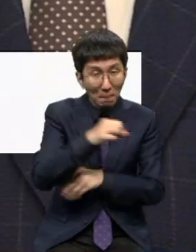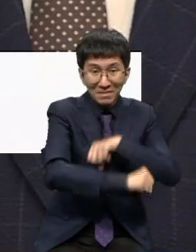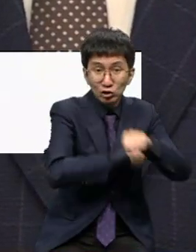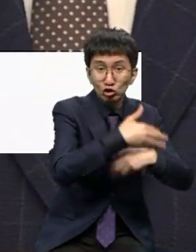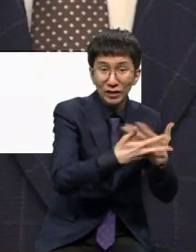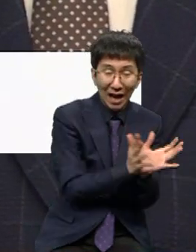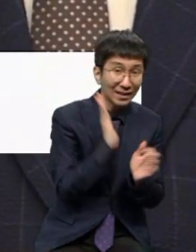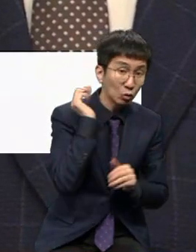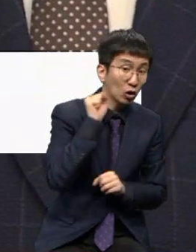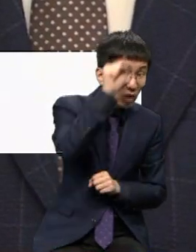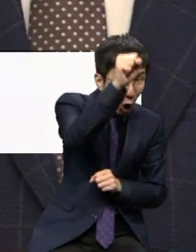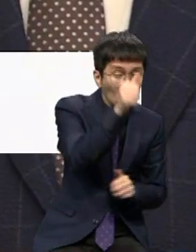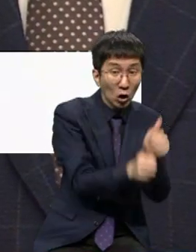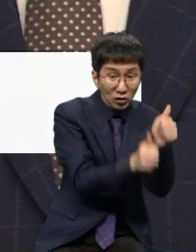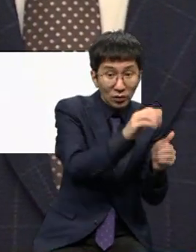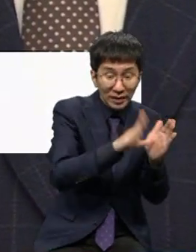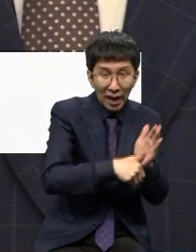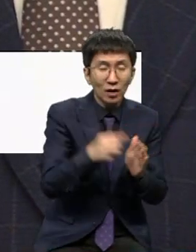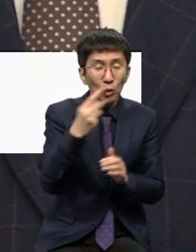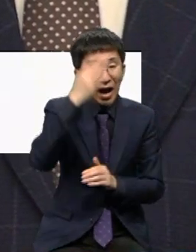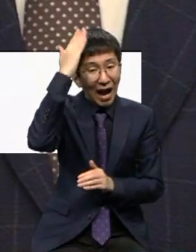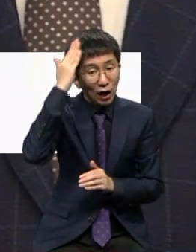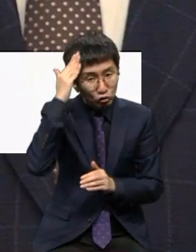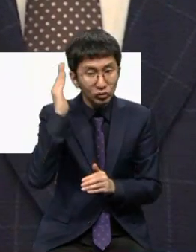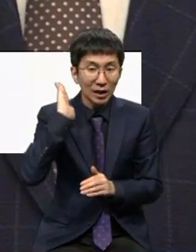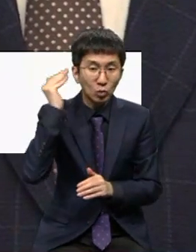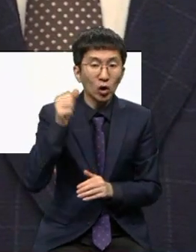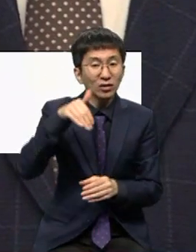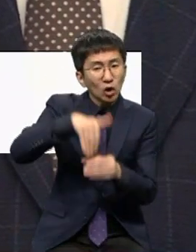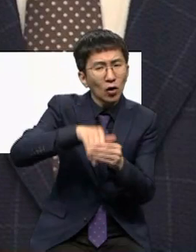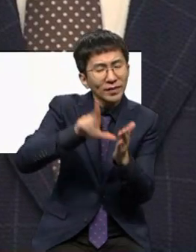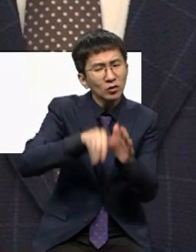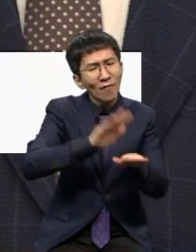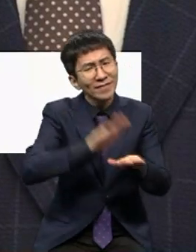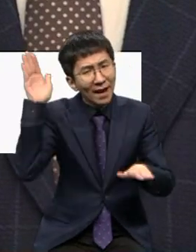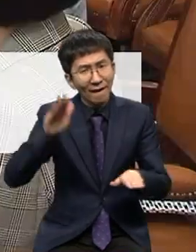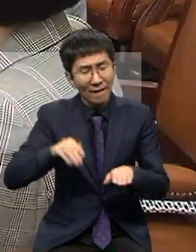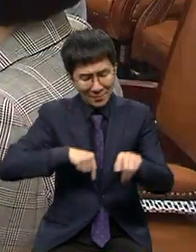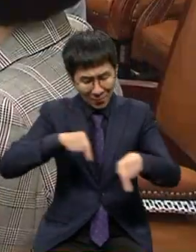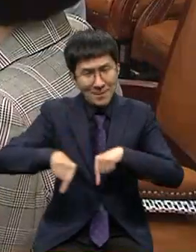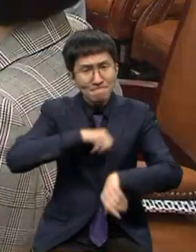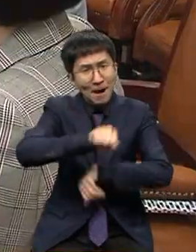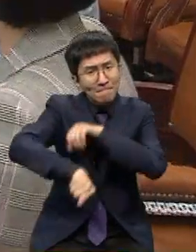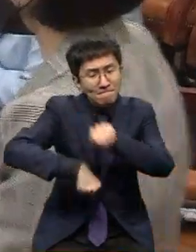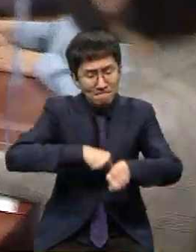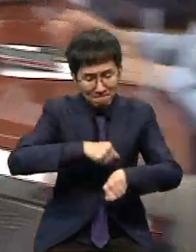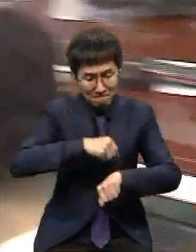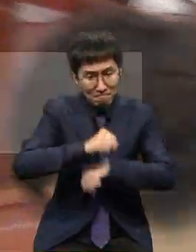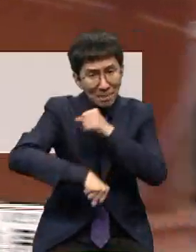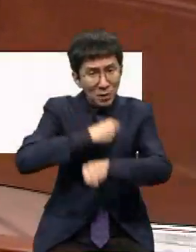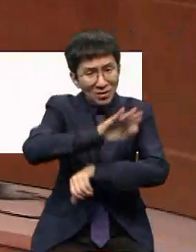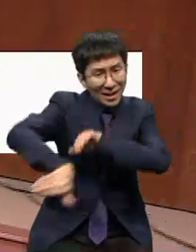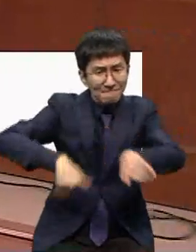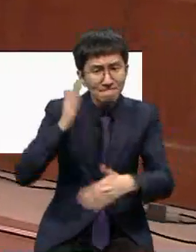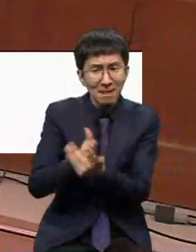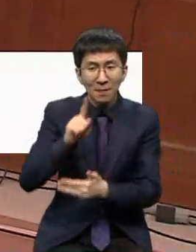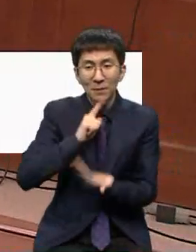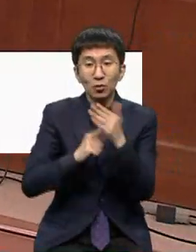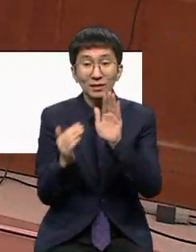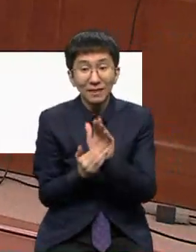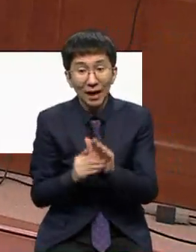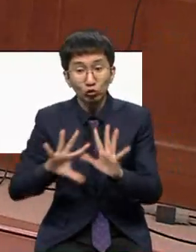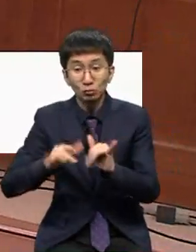대한민국 대통령 선거에서 손을 떼세요. 정치 개입하지 마십시오. 국민의힘은 공수처 등이 수사할